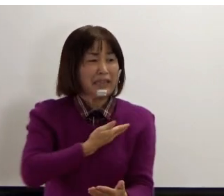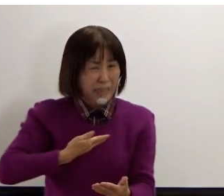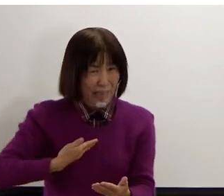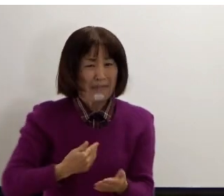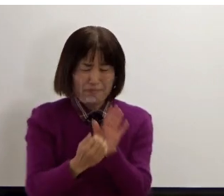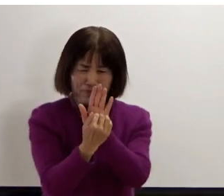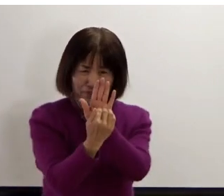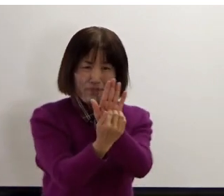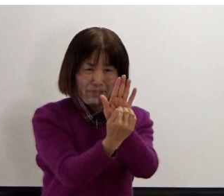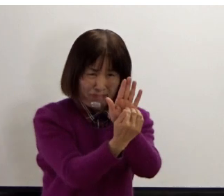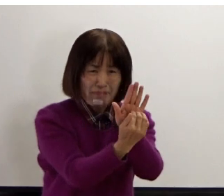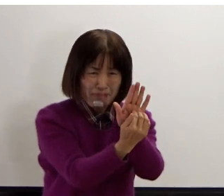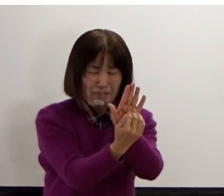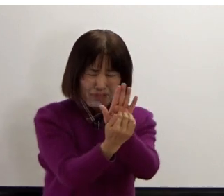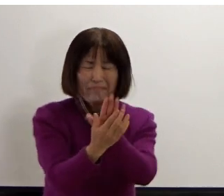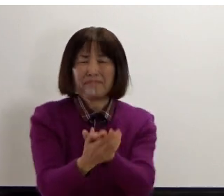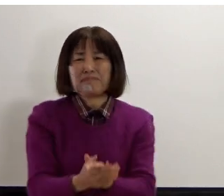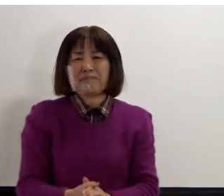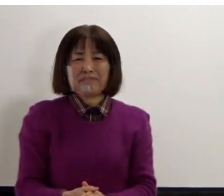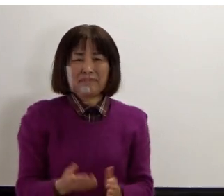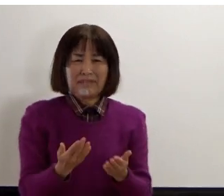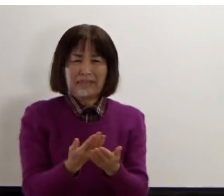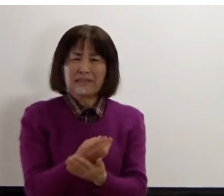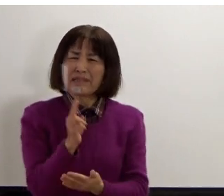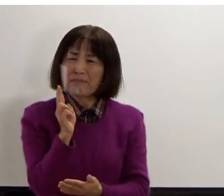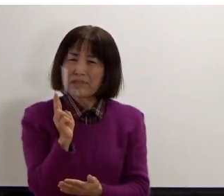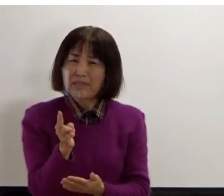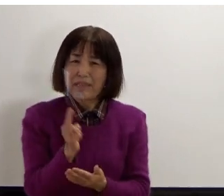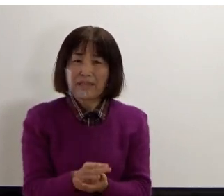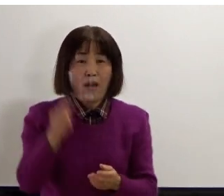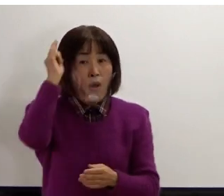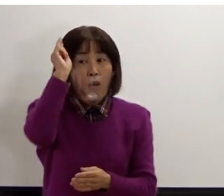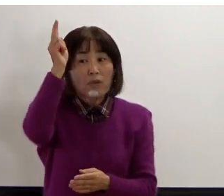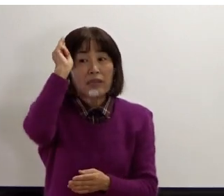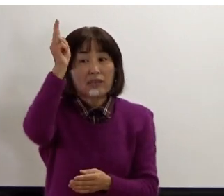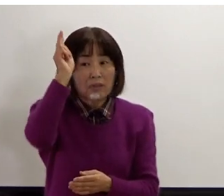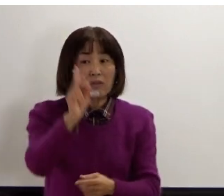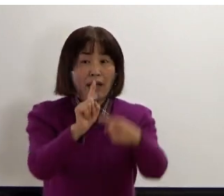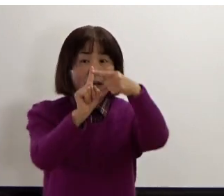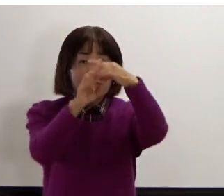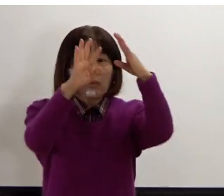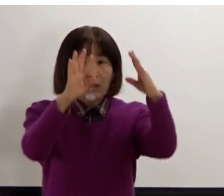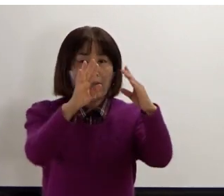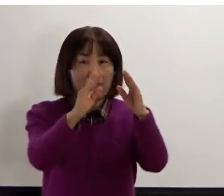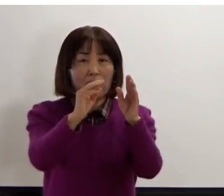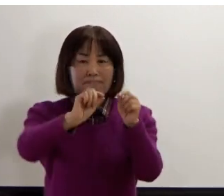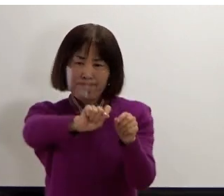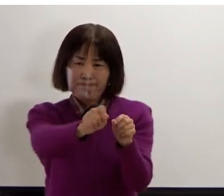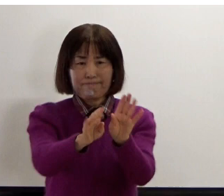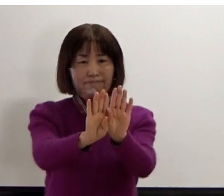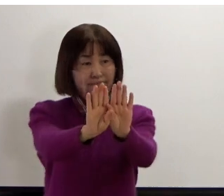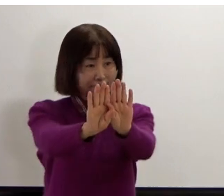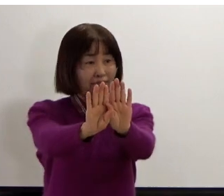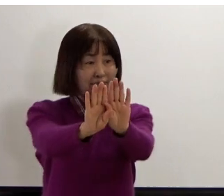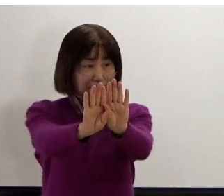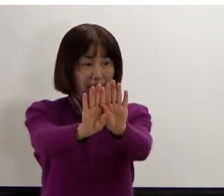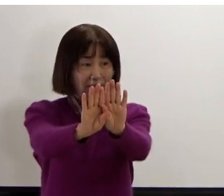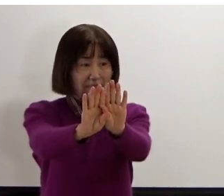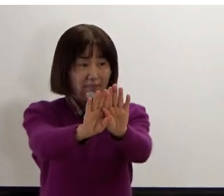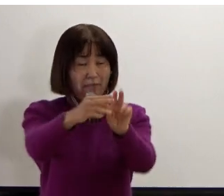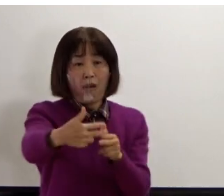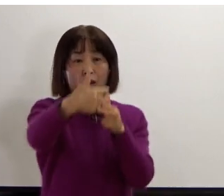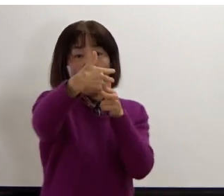大阪の方ではすでに、街道を閉めて、オンラインだけの礼拝になっている教会も増え